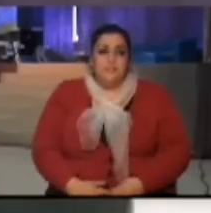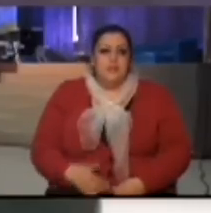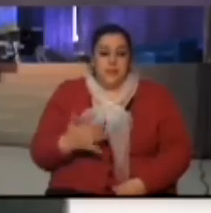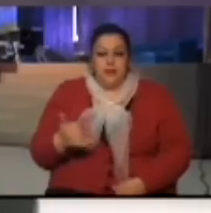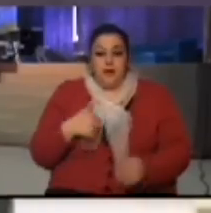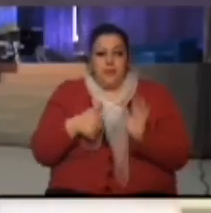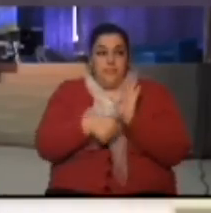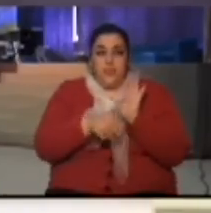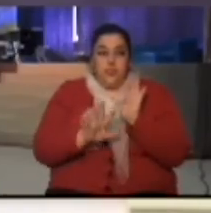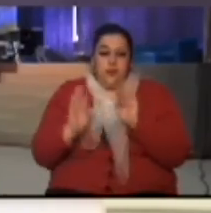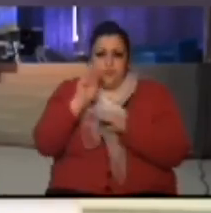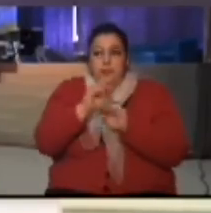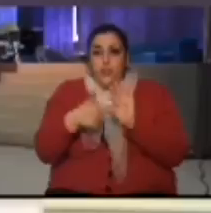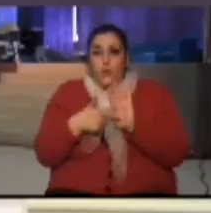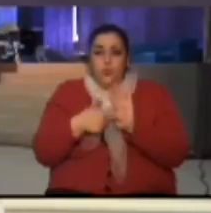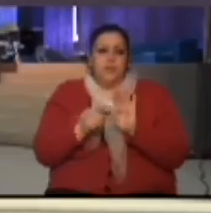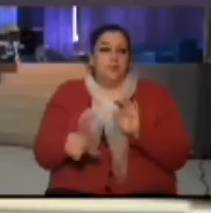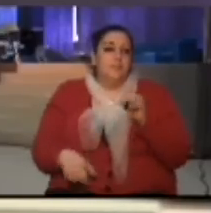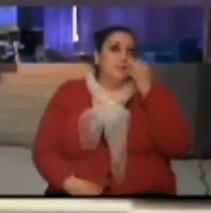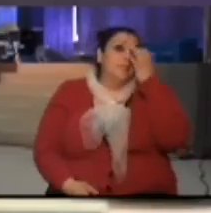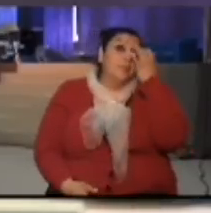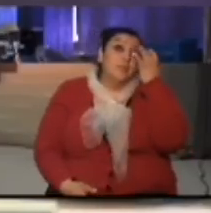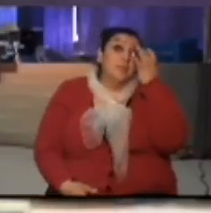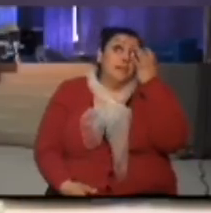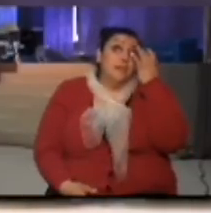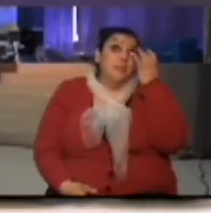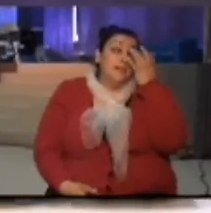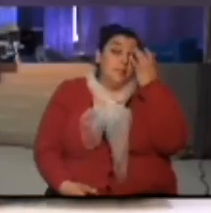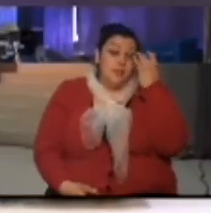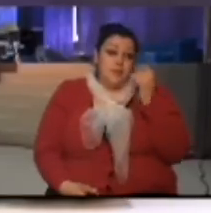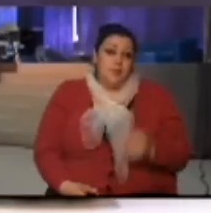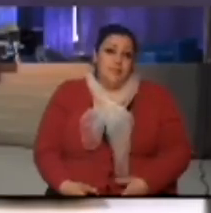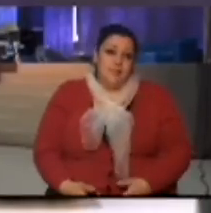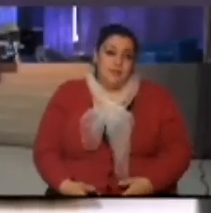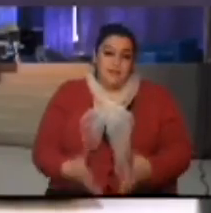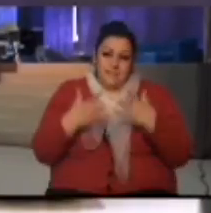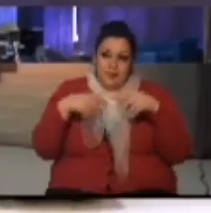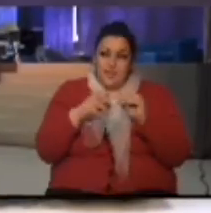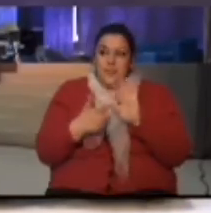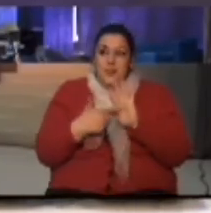այլ 7 ենք, ամեն, հալելույա, Փառքաստուն։